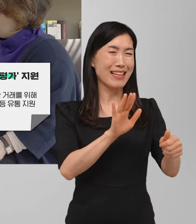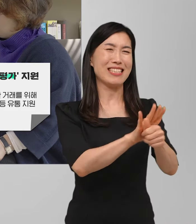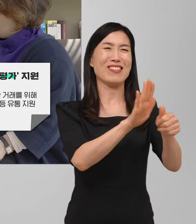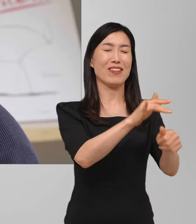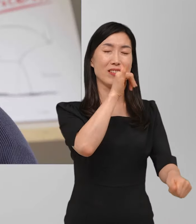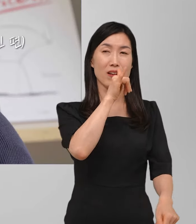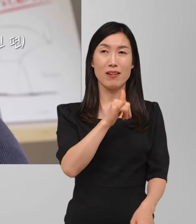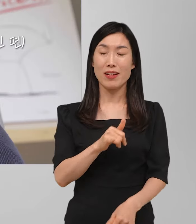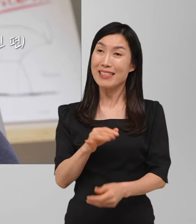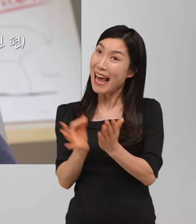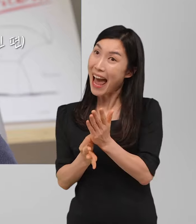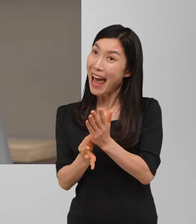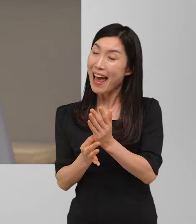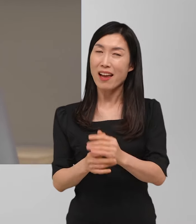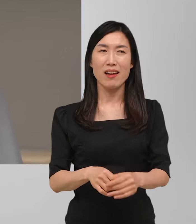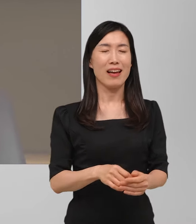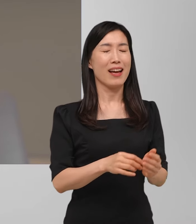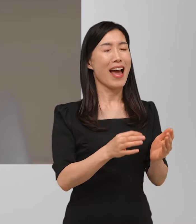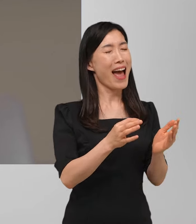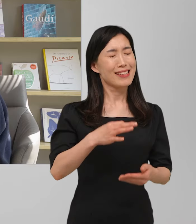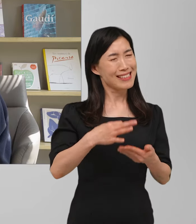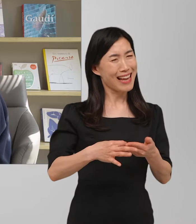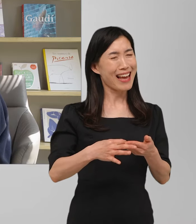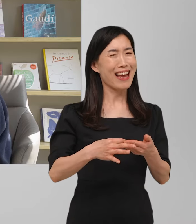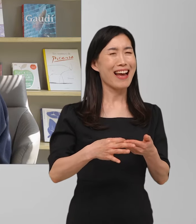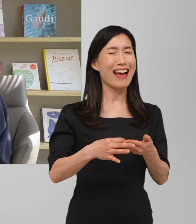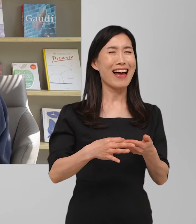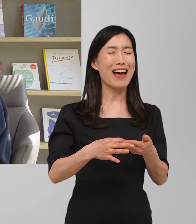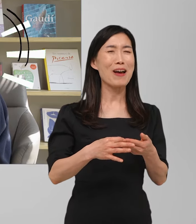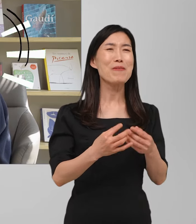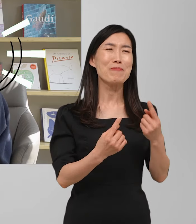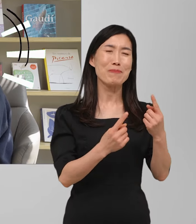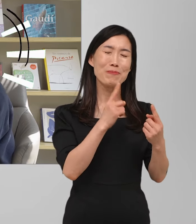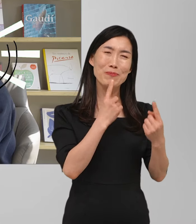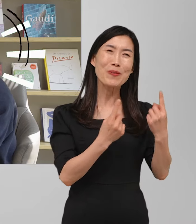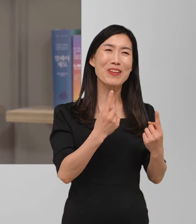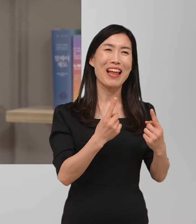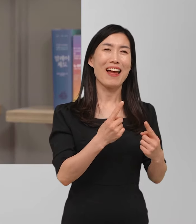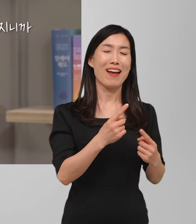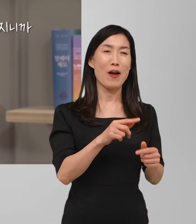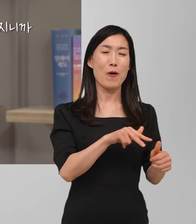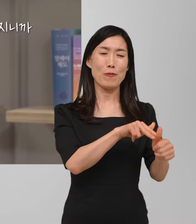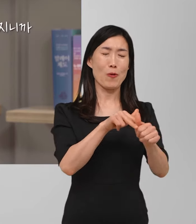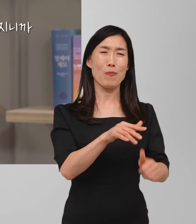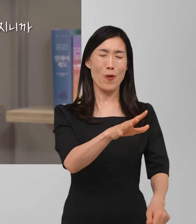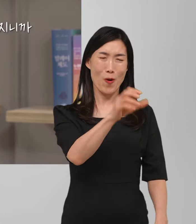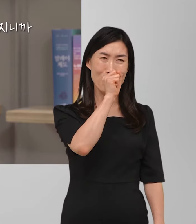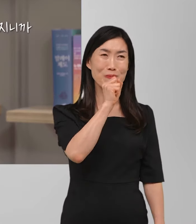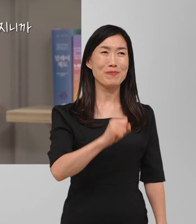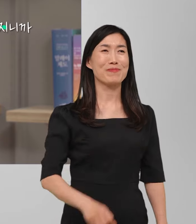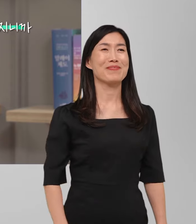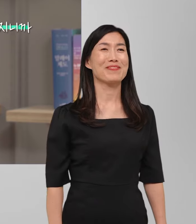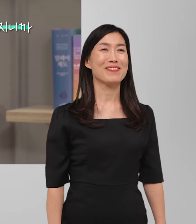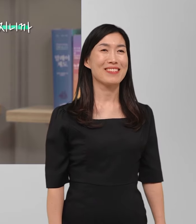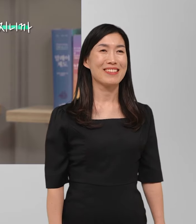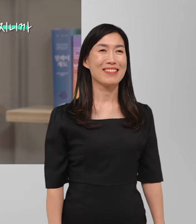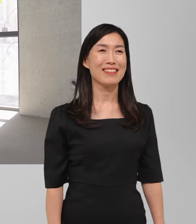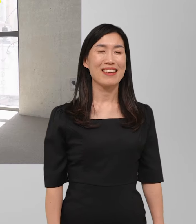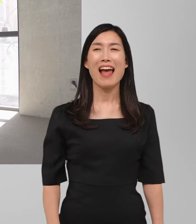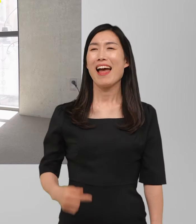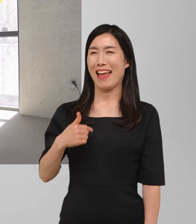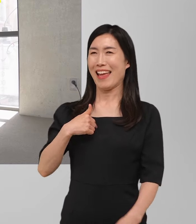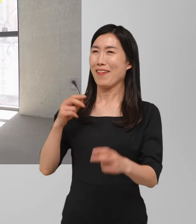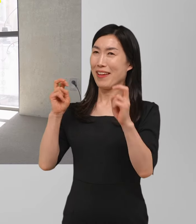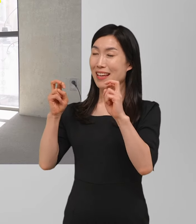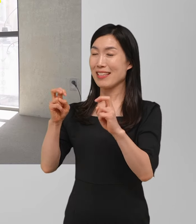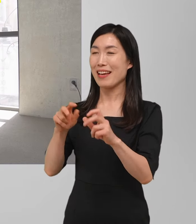다루어지고 있습니다. 좀 싼가요? 싼 거는 아니지만 가성비는 좋겠죠. 그쵸. 정확한 가격이 먹여지니까.